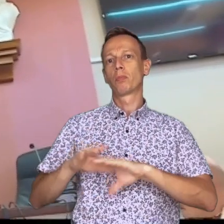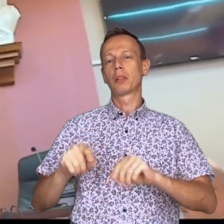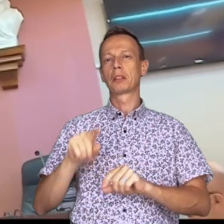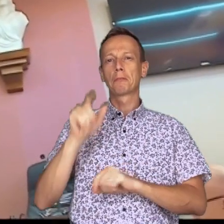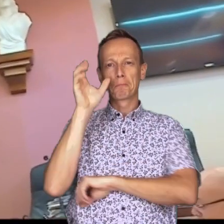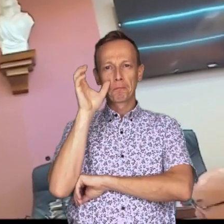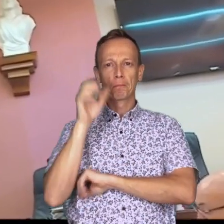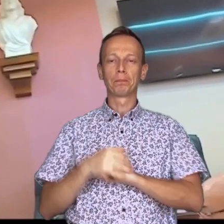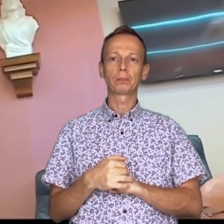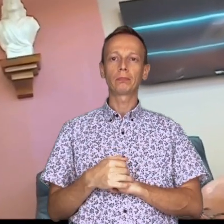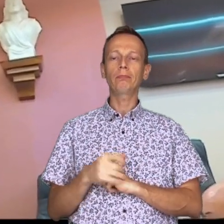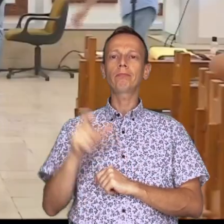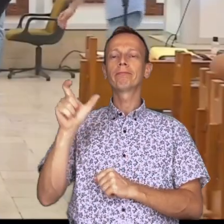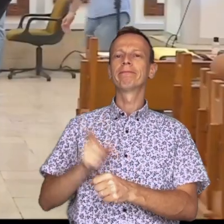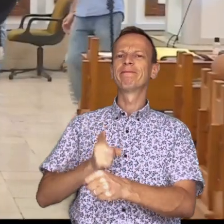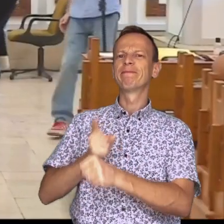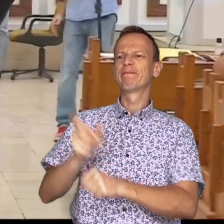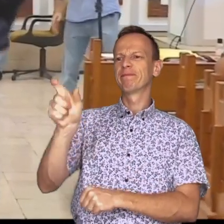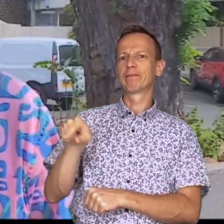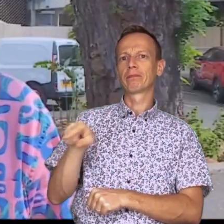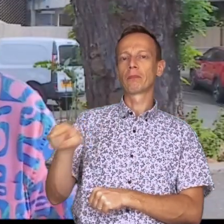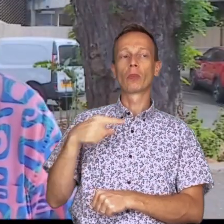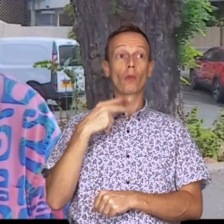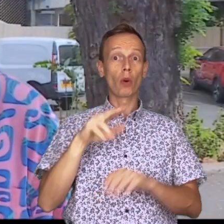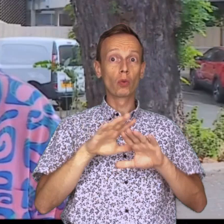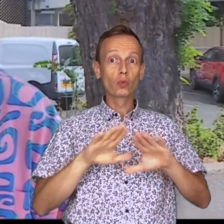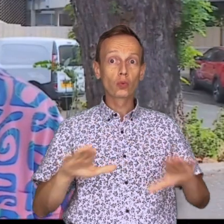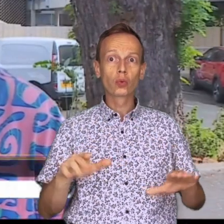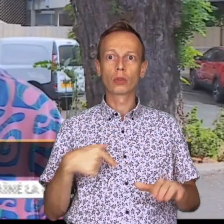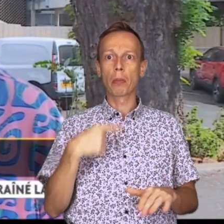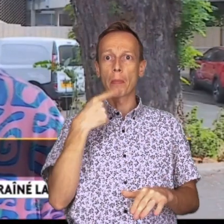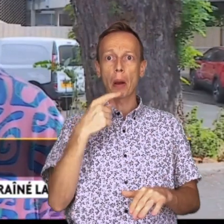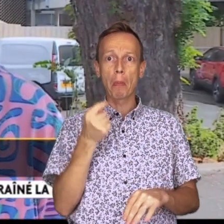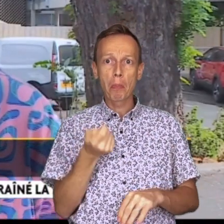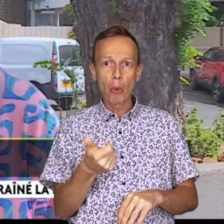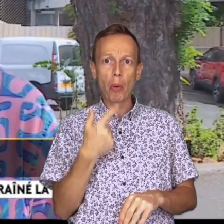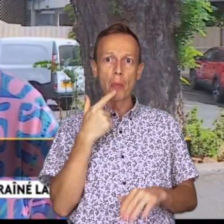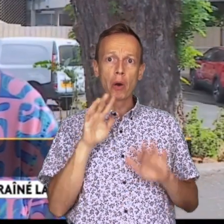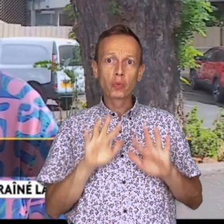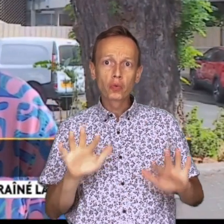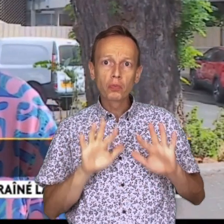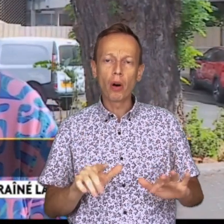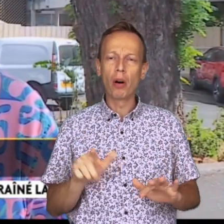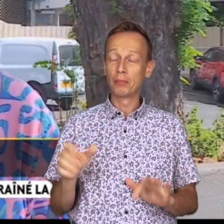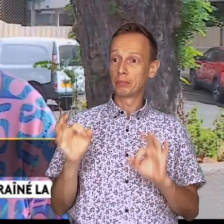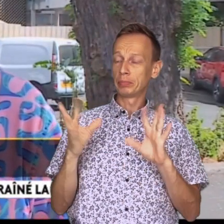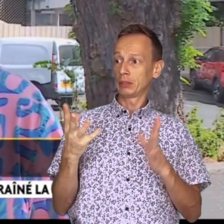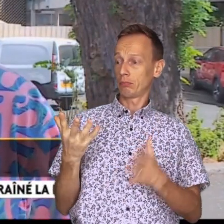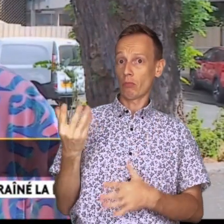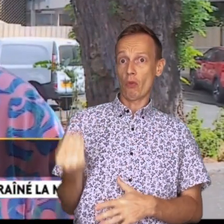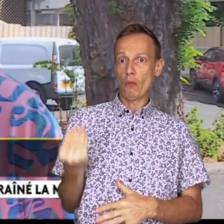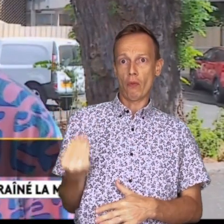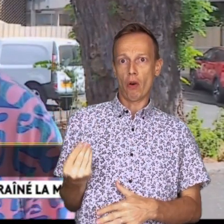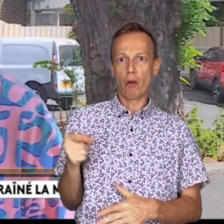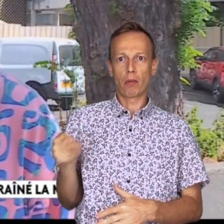suivi l'audience ce matin. L'accusé parle d'une voix douce, ses mots sont plutôt rares, son débit est lent.